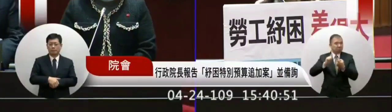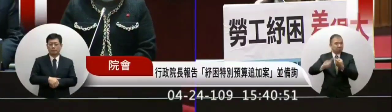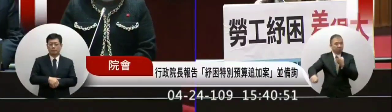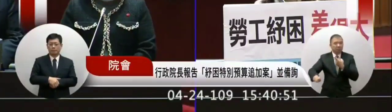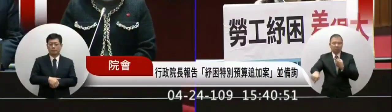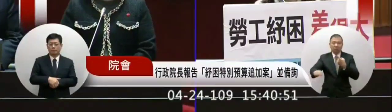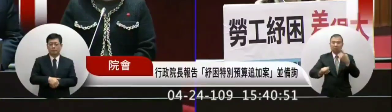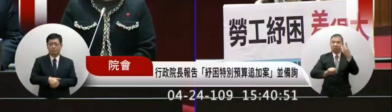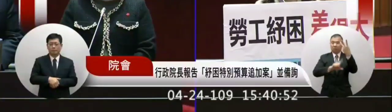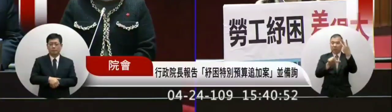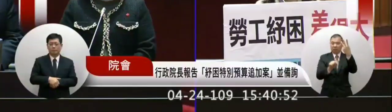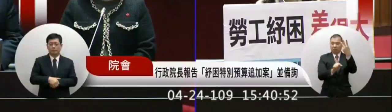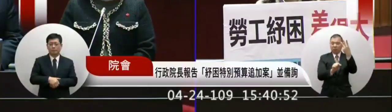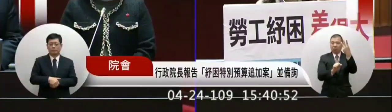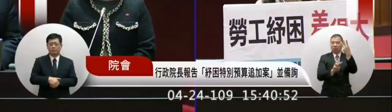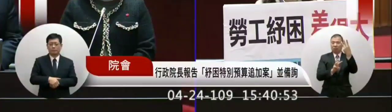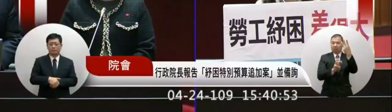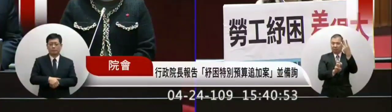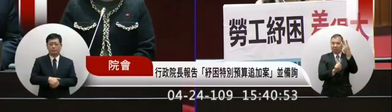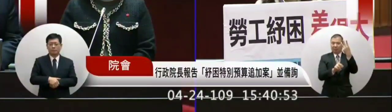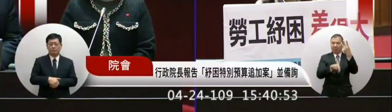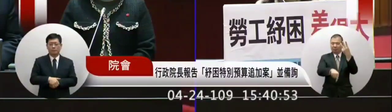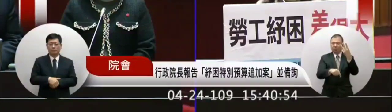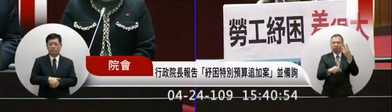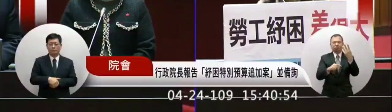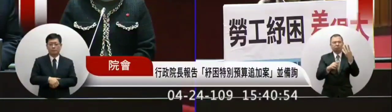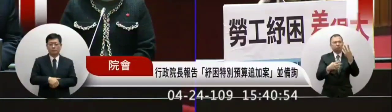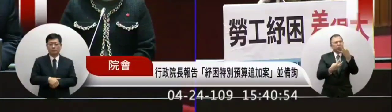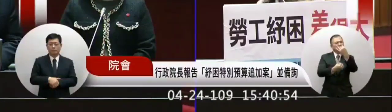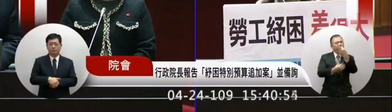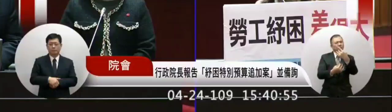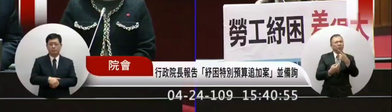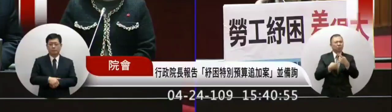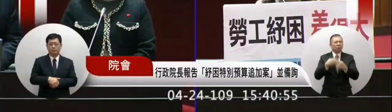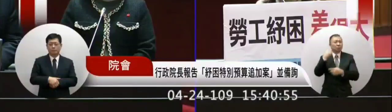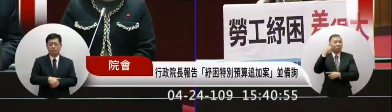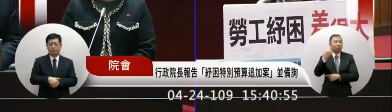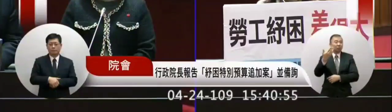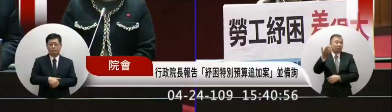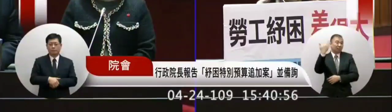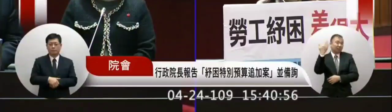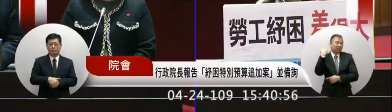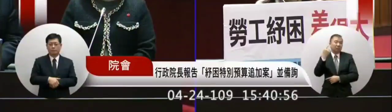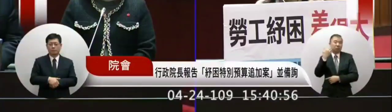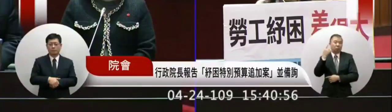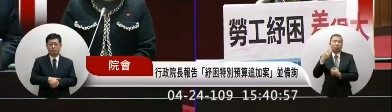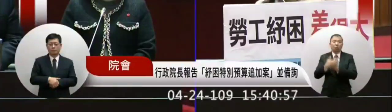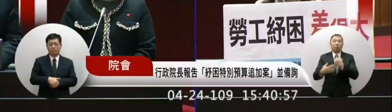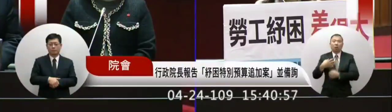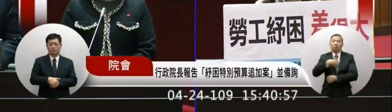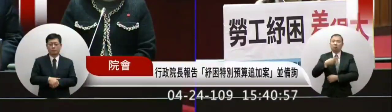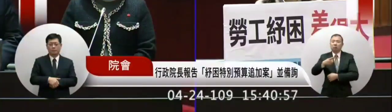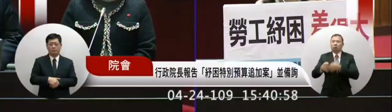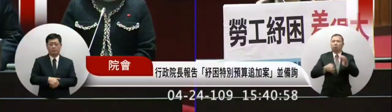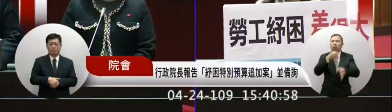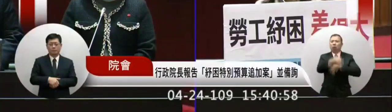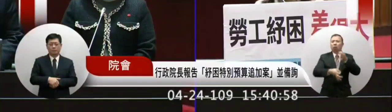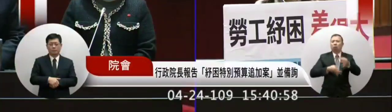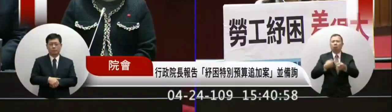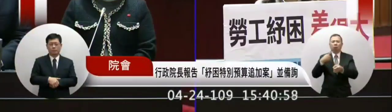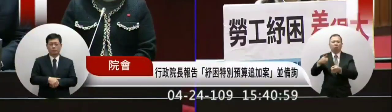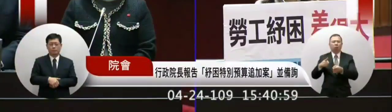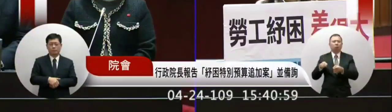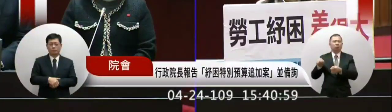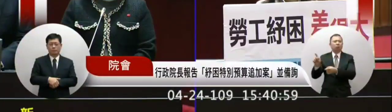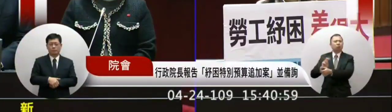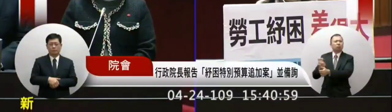3月31号的标准在那边，我觉得对之前都有在缴 有待投保的人来讲非常的不公平。第二